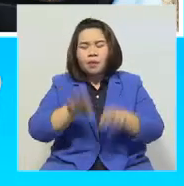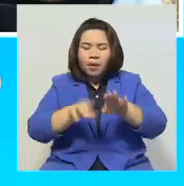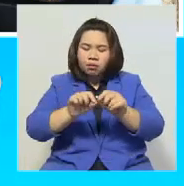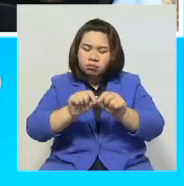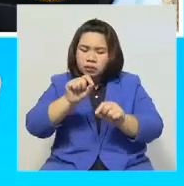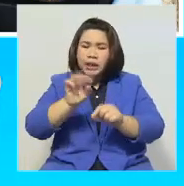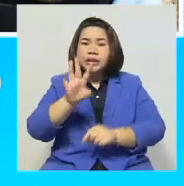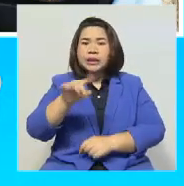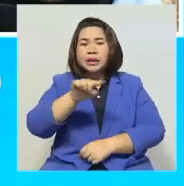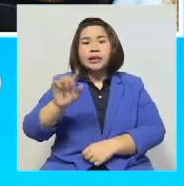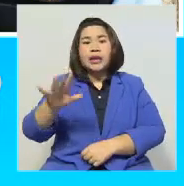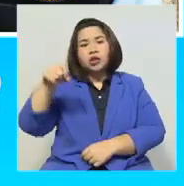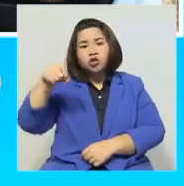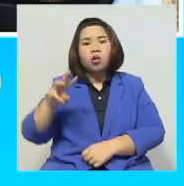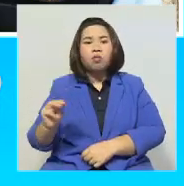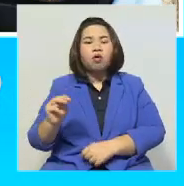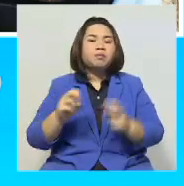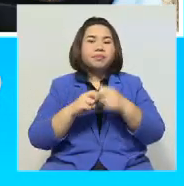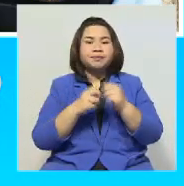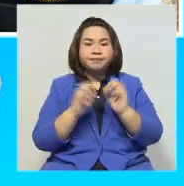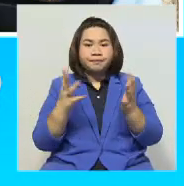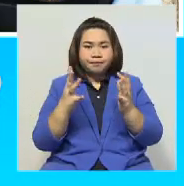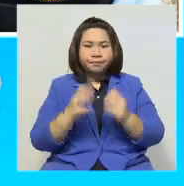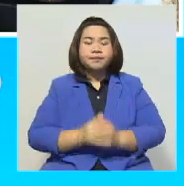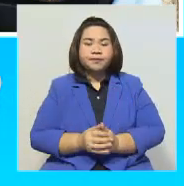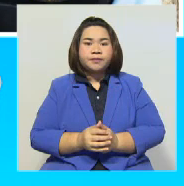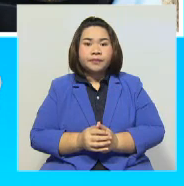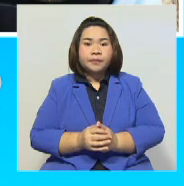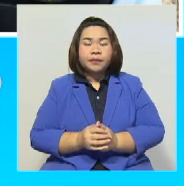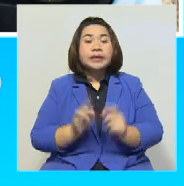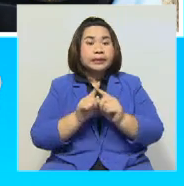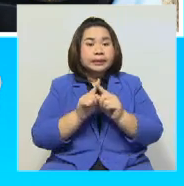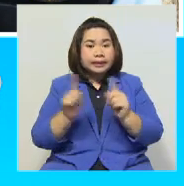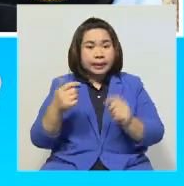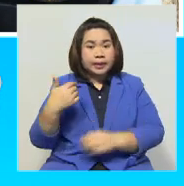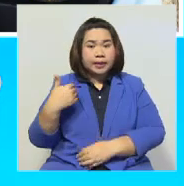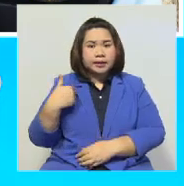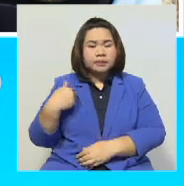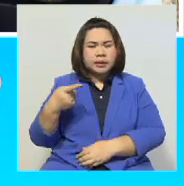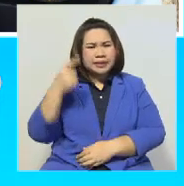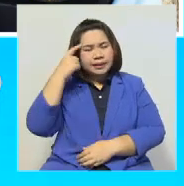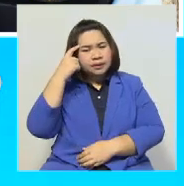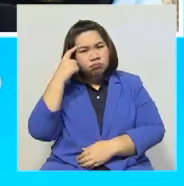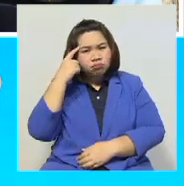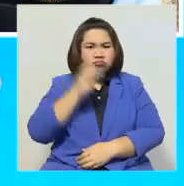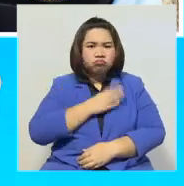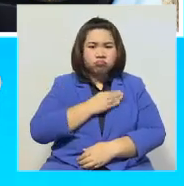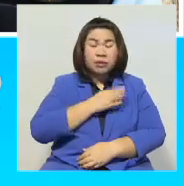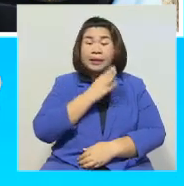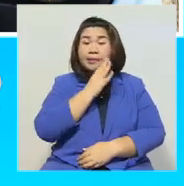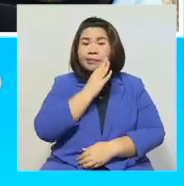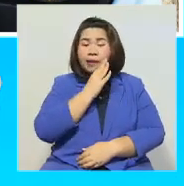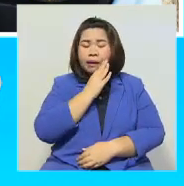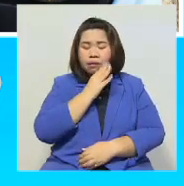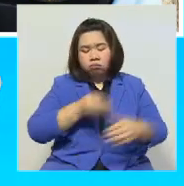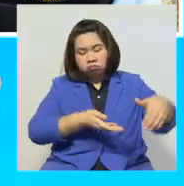นะครับก็ยังไม่เป็นปัญหานะครับส่วนที่มีการกังวลว่าเส้นทางที่ใจฝั่งจากคลองโคน